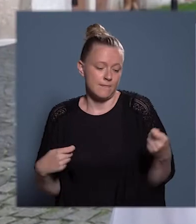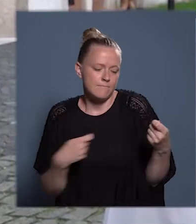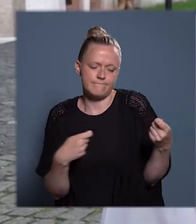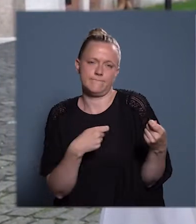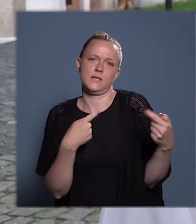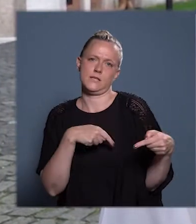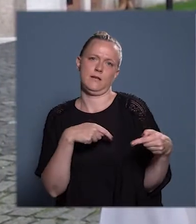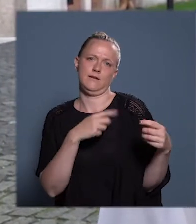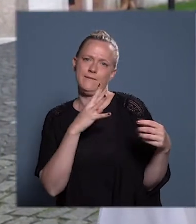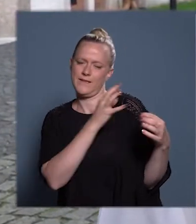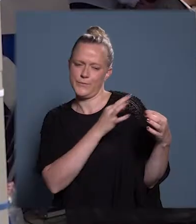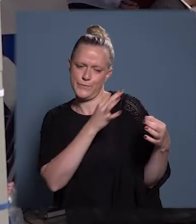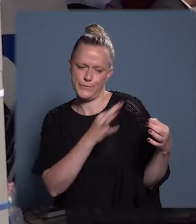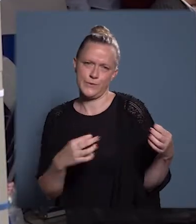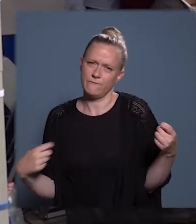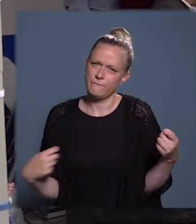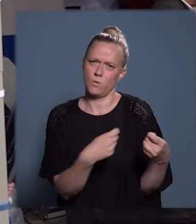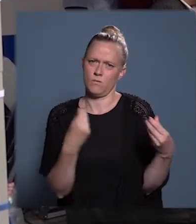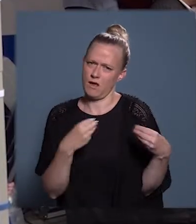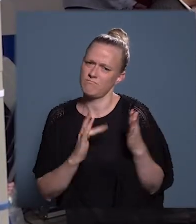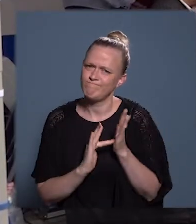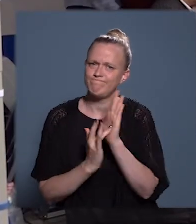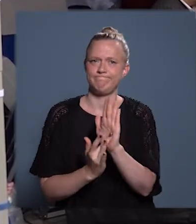négy fúron és a vonóval.